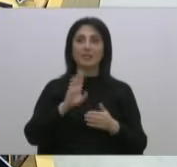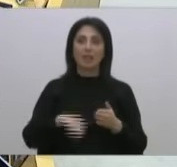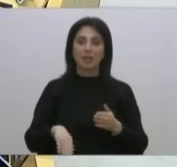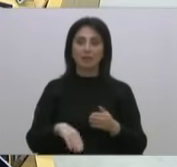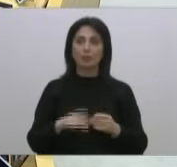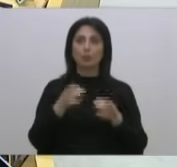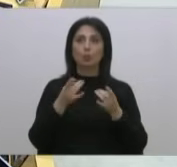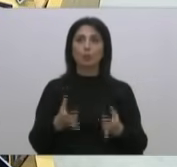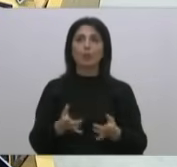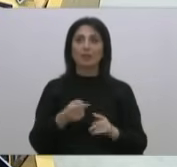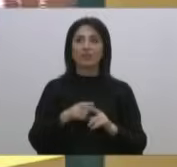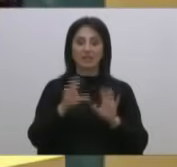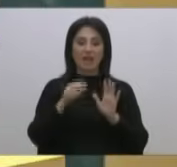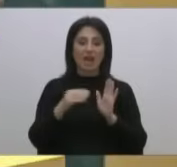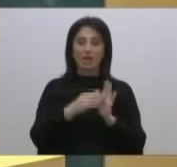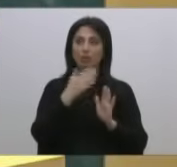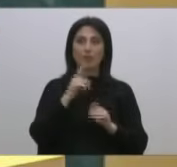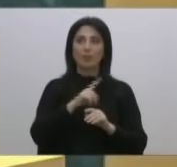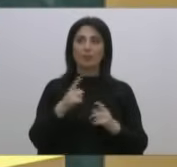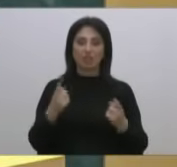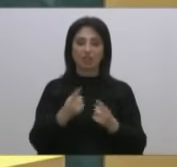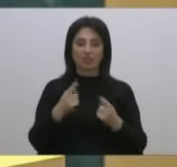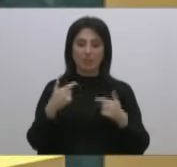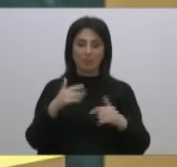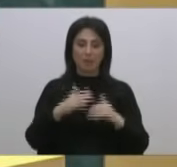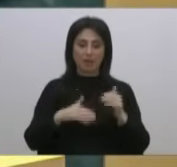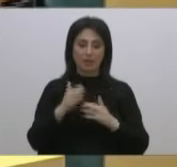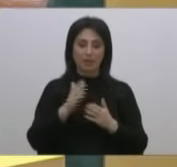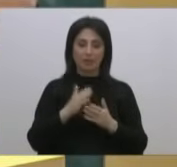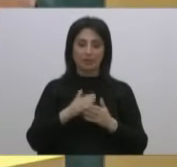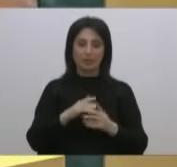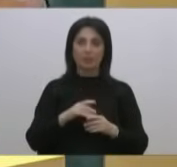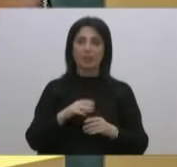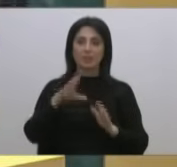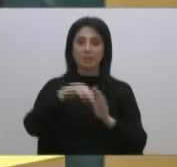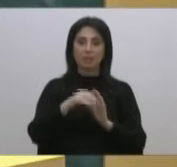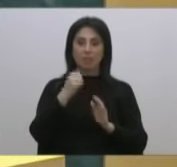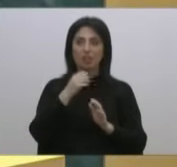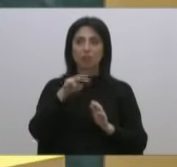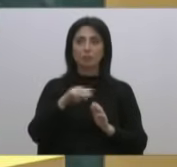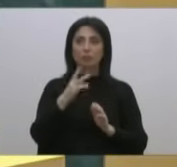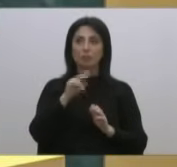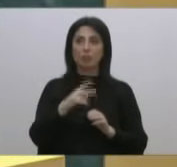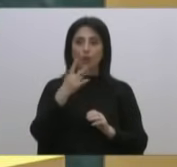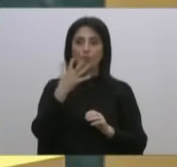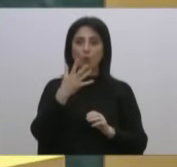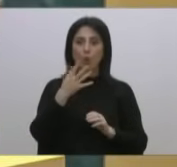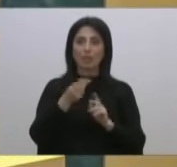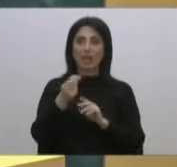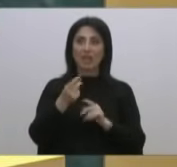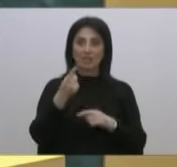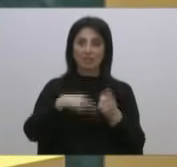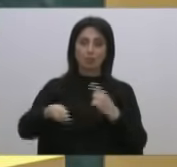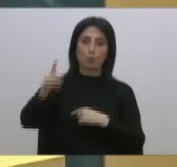garda, ubralot, escanoși arterie, magram, ce ulevrui, practica, arisrom, tian și da producti, da, uzda, huti procenti, gada sahade,